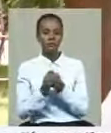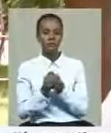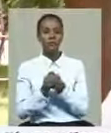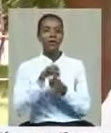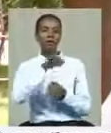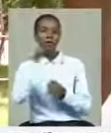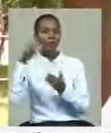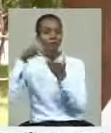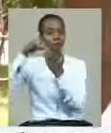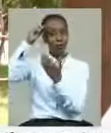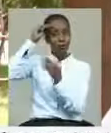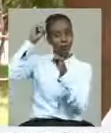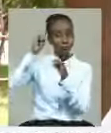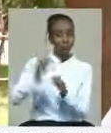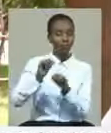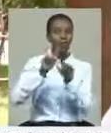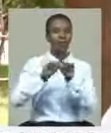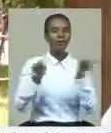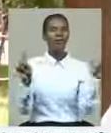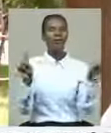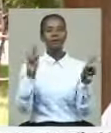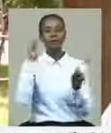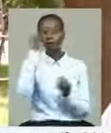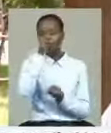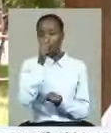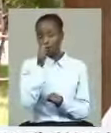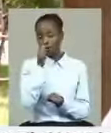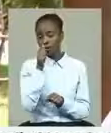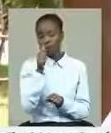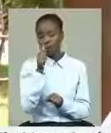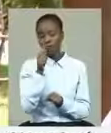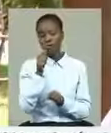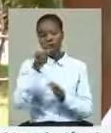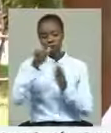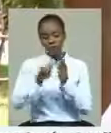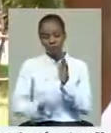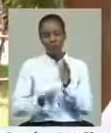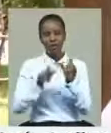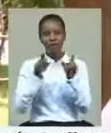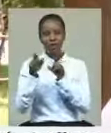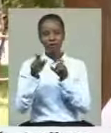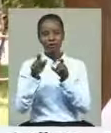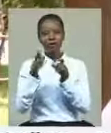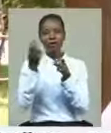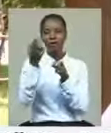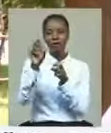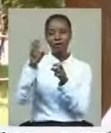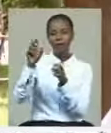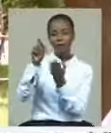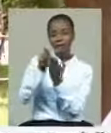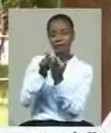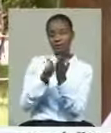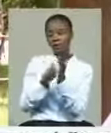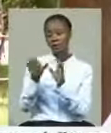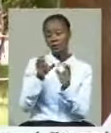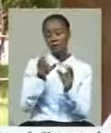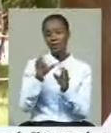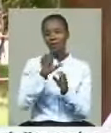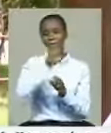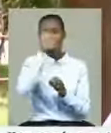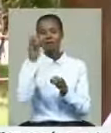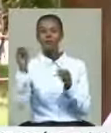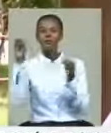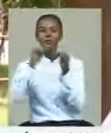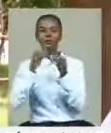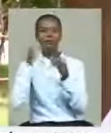ሌሎቹ ሊማሩ የሚችሉትን በተለይም ኢትዮጵያ በዝቅተኛው የአስተዳደር እርከን በቀበሌ ምዝገባውን በማካሄድ ለአፍሪካም